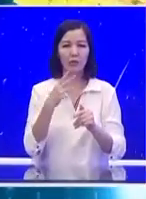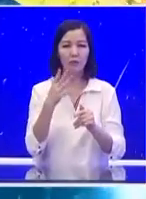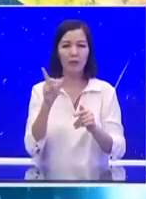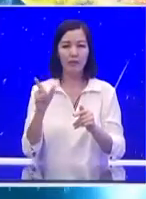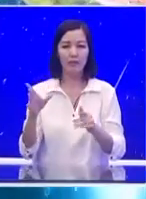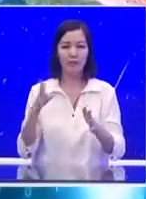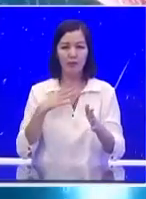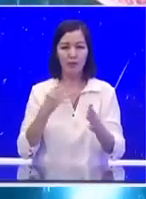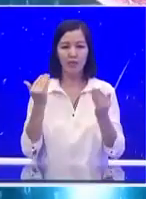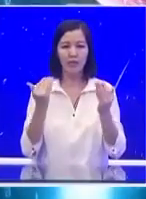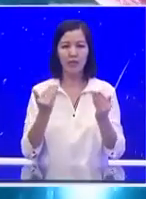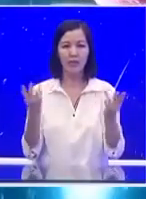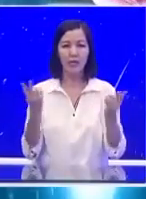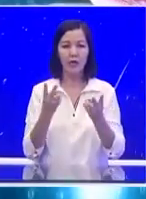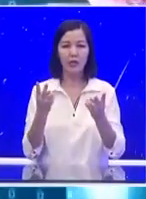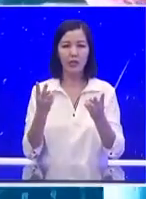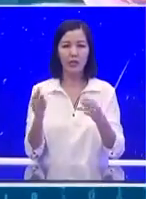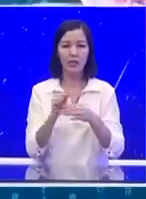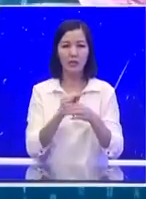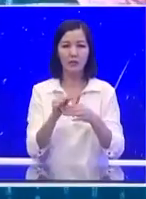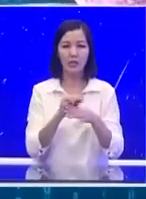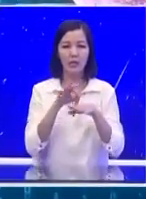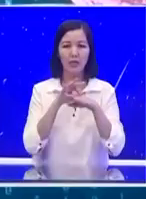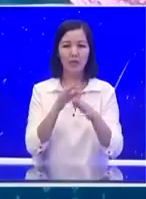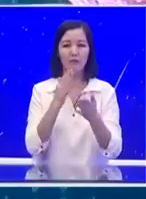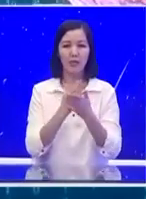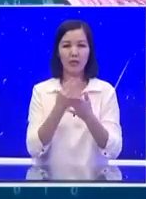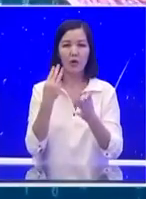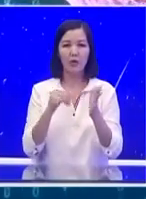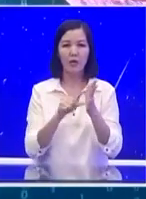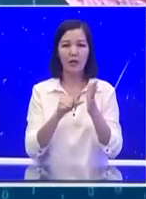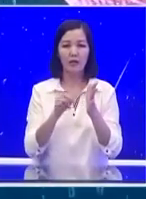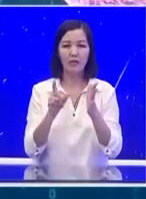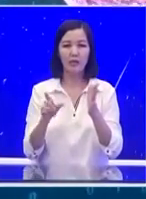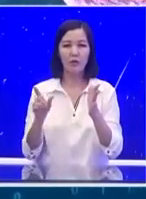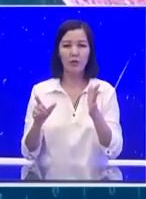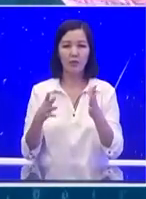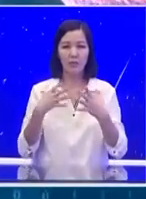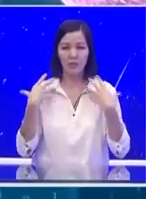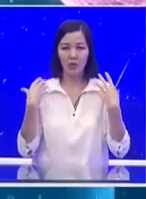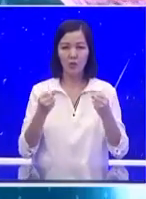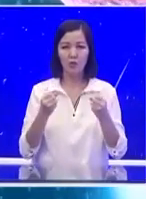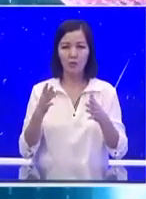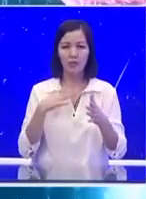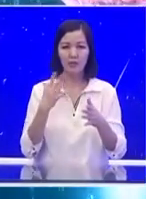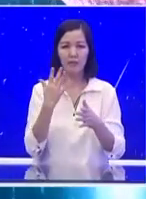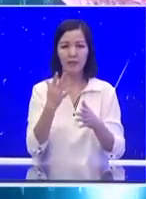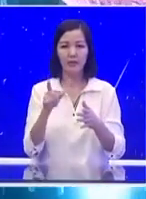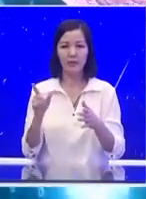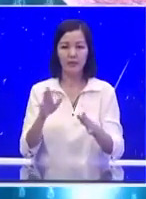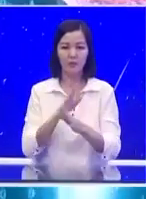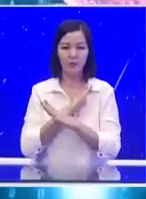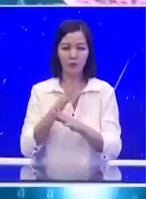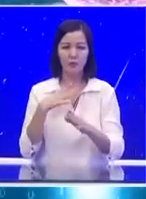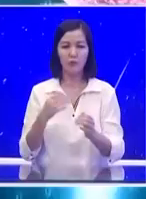саны 525-ке жетті. Олар қажетті ем-шараларын алып жатыр. 36 науқас бұл дерттен сауығып шықты, 5